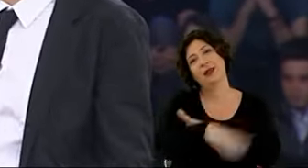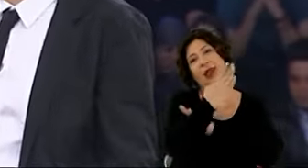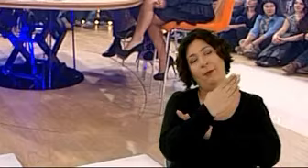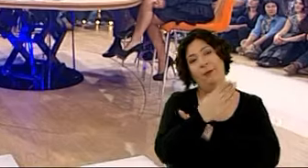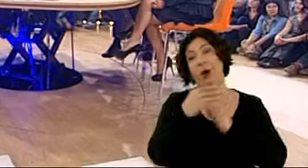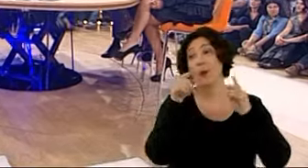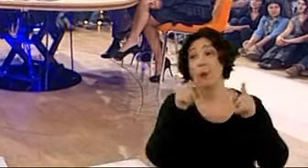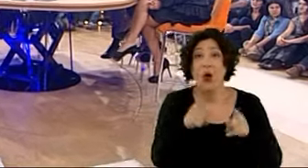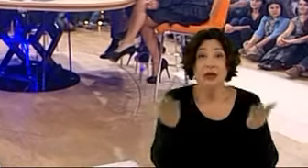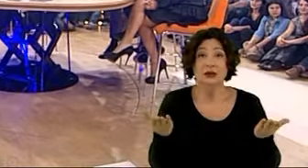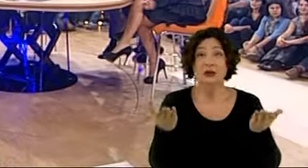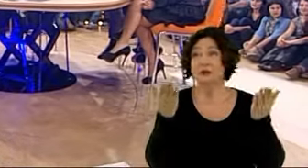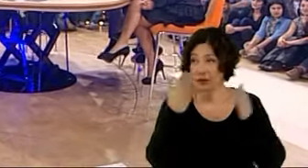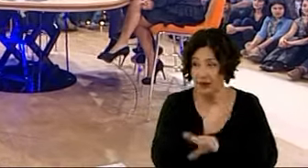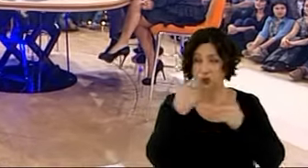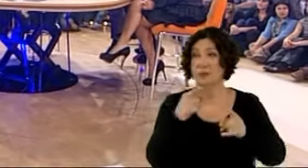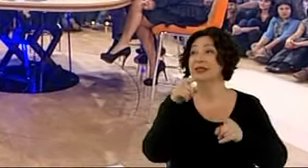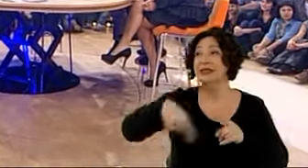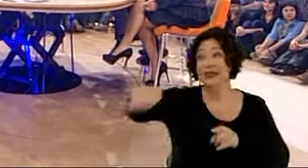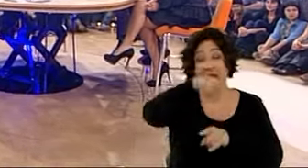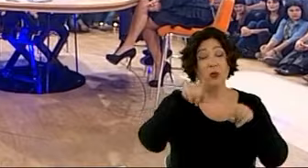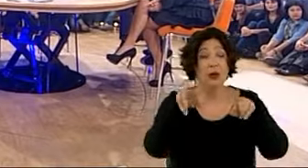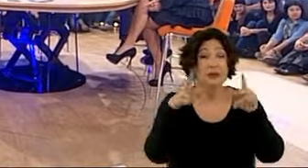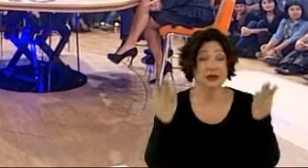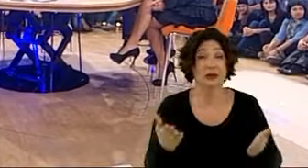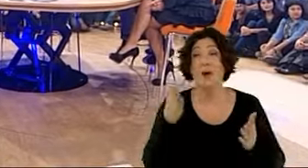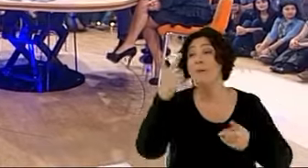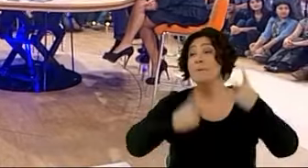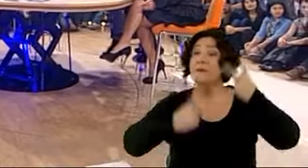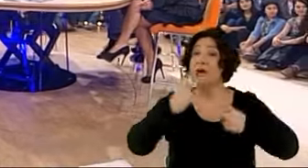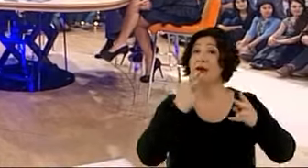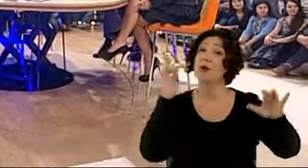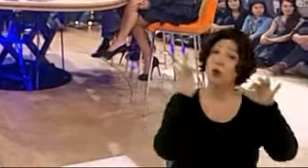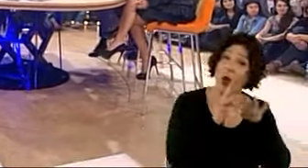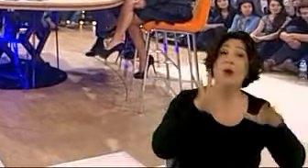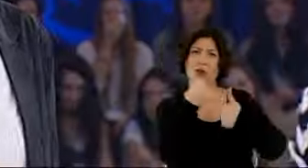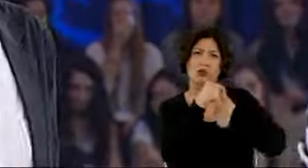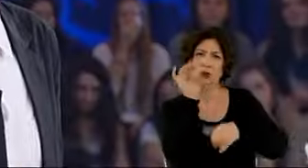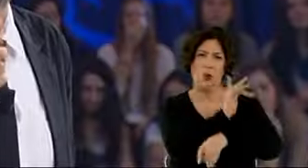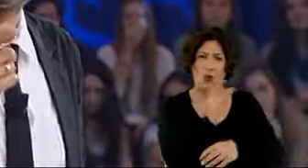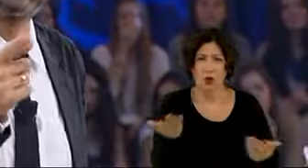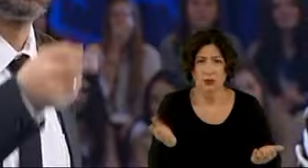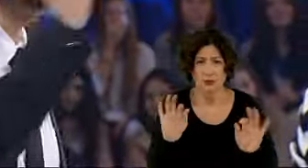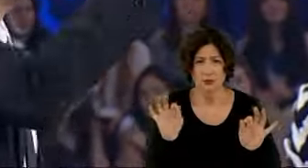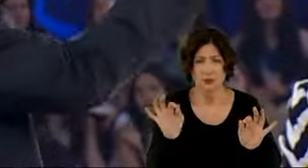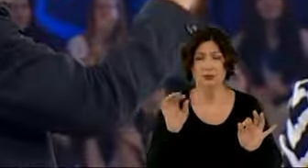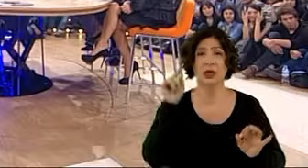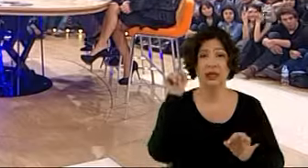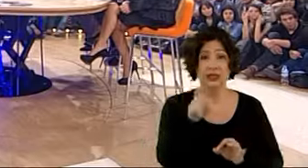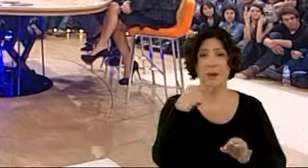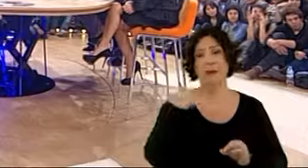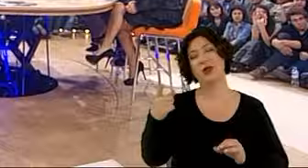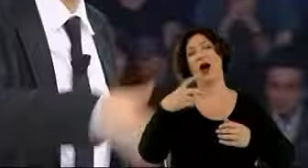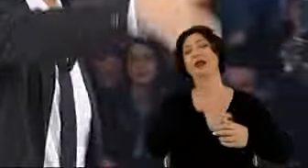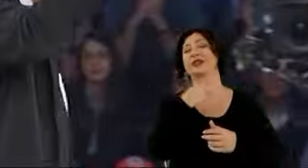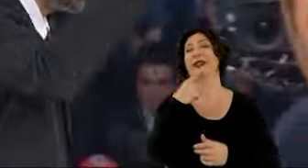Çünkü böyleyiz. Böyleyiz. Belki sizler de böylesiniz. Belki kadın mı gol attı, kocası mı attı? Golü kocası attı. İşte ben aşk